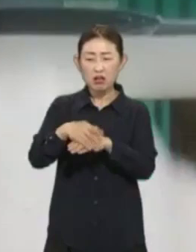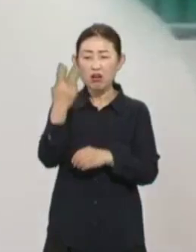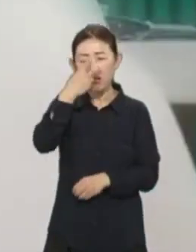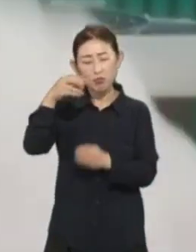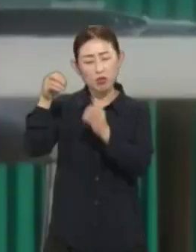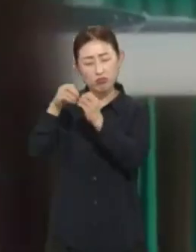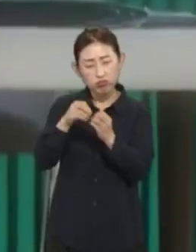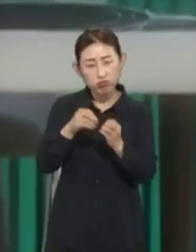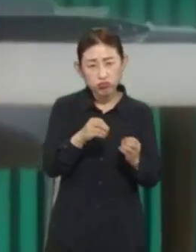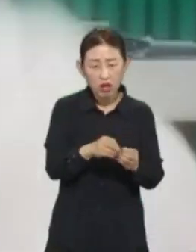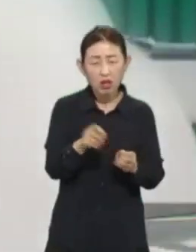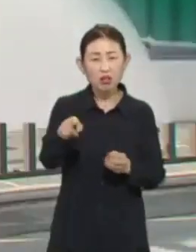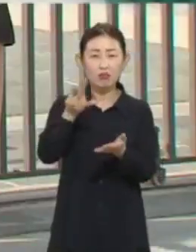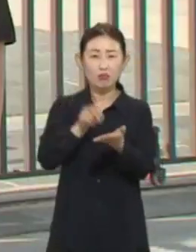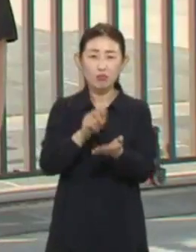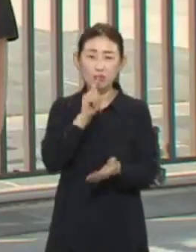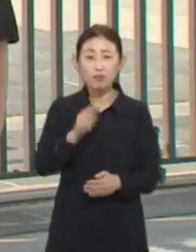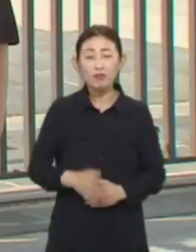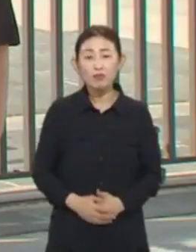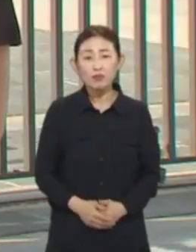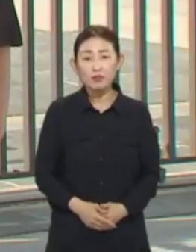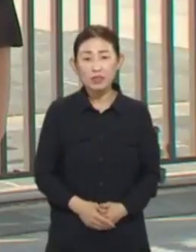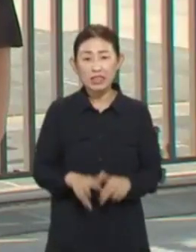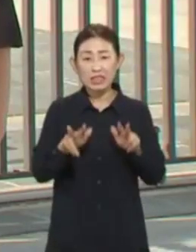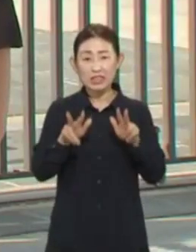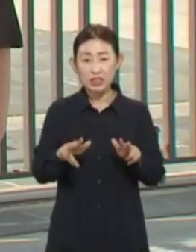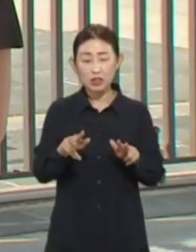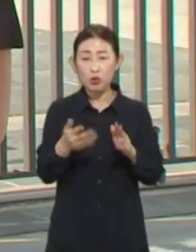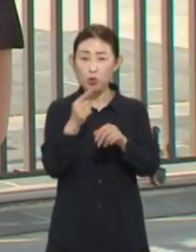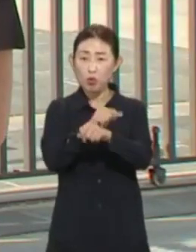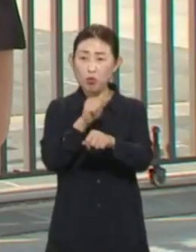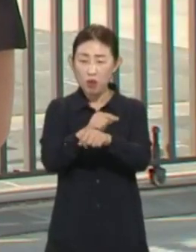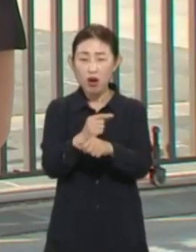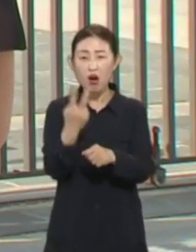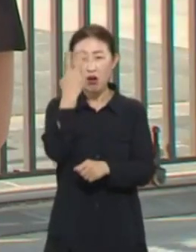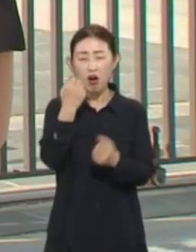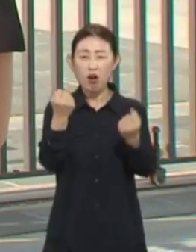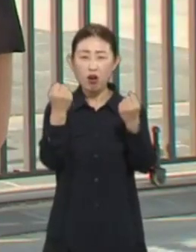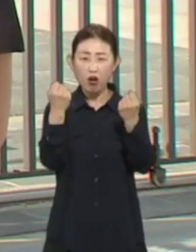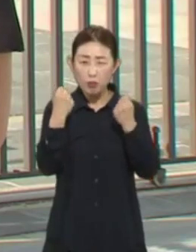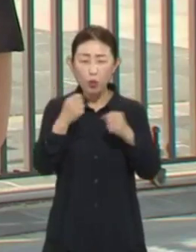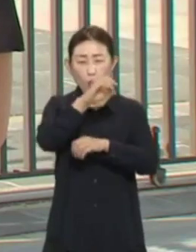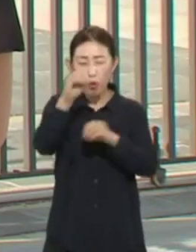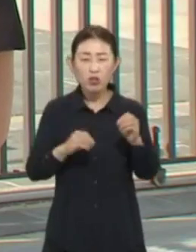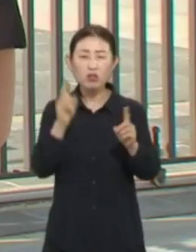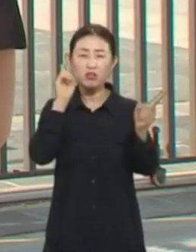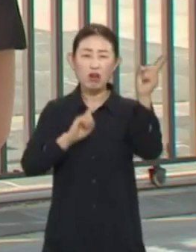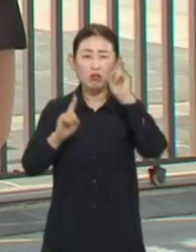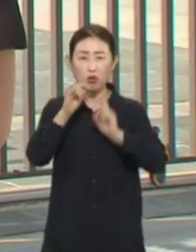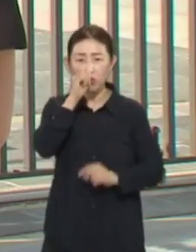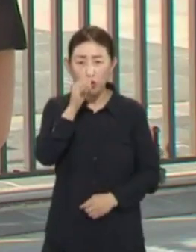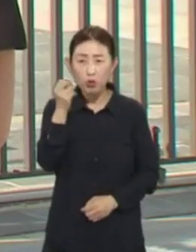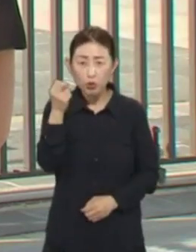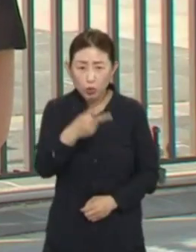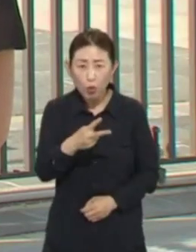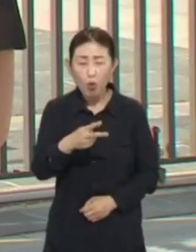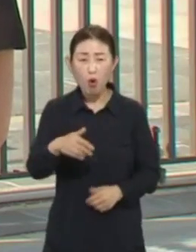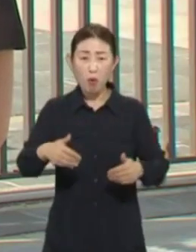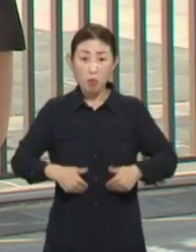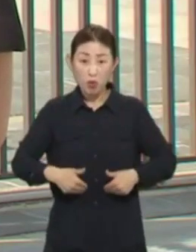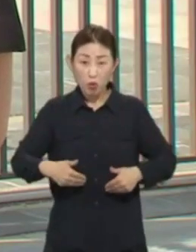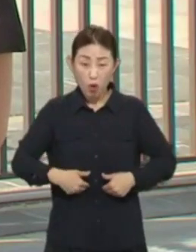검정 종목에 대한 지적이 나옵니다. 현재 소방 공무원들의 체력 검증이 직원들을 다치게 할 뿐 아니라 실제 현장에서